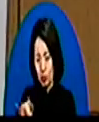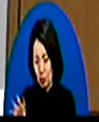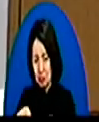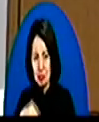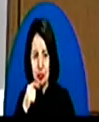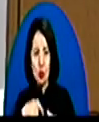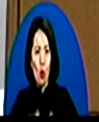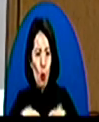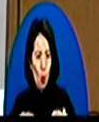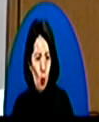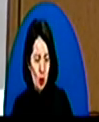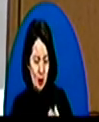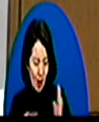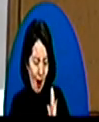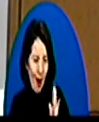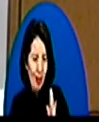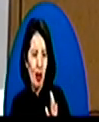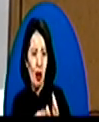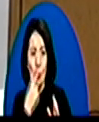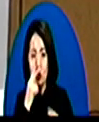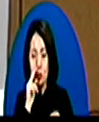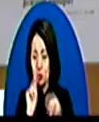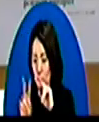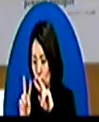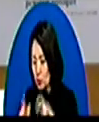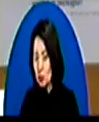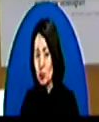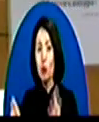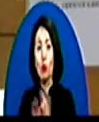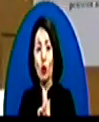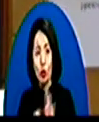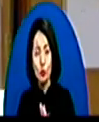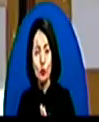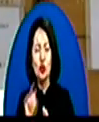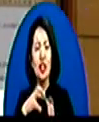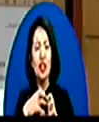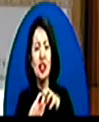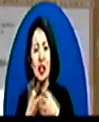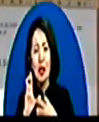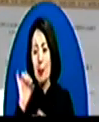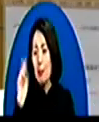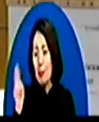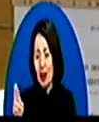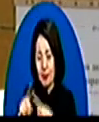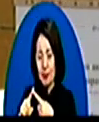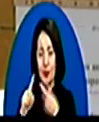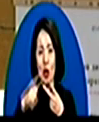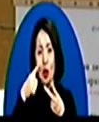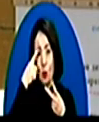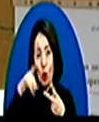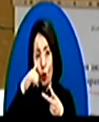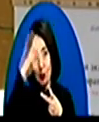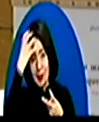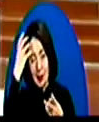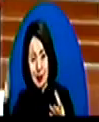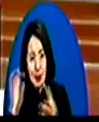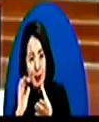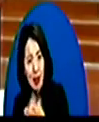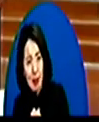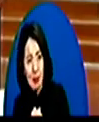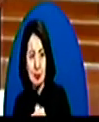уушиг хатгалгааны үйлчлэг онцлогоонд бүрэн ашиглах боломжтой юм а. Дэлхийн банк Монгол Улсын Цэнг газар хооронд байгуулсан санхүүгийн хилцээрийн хүрээнд